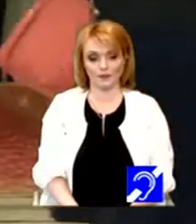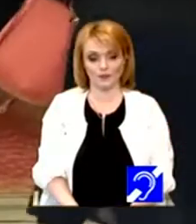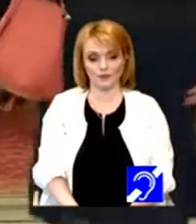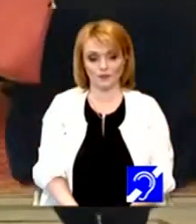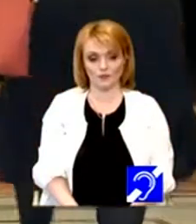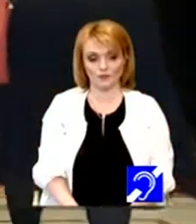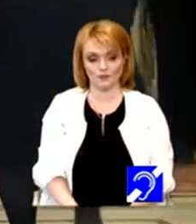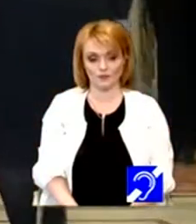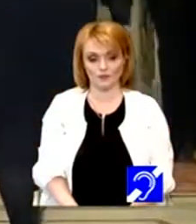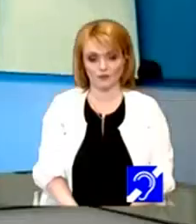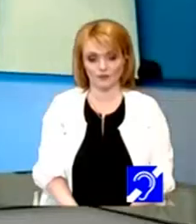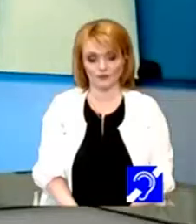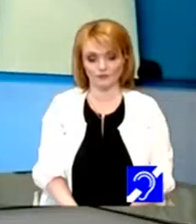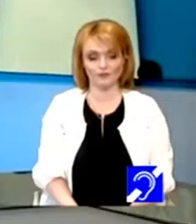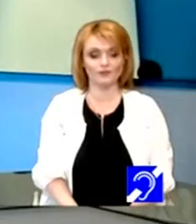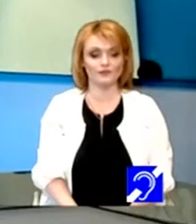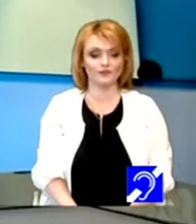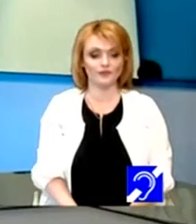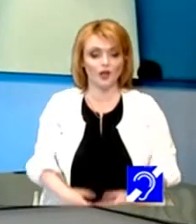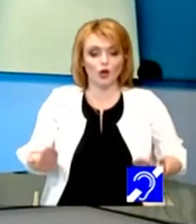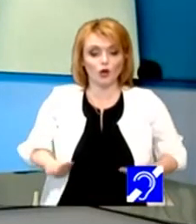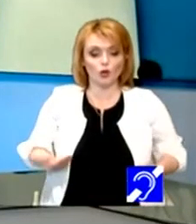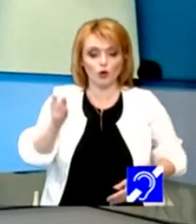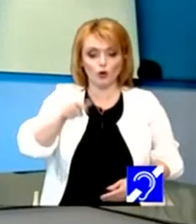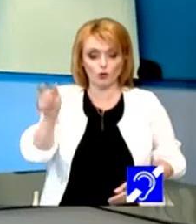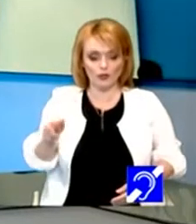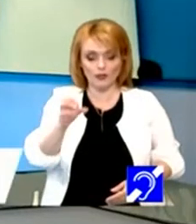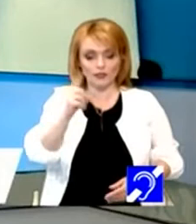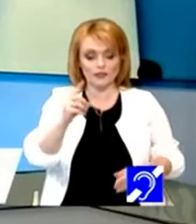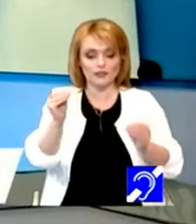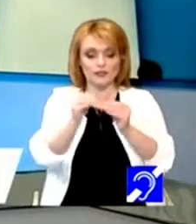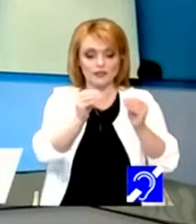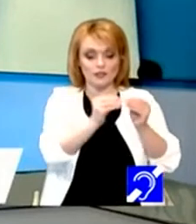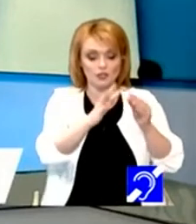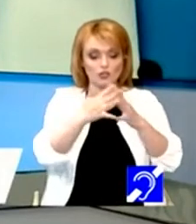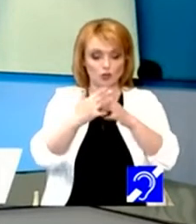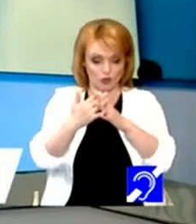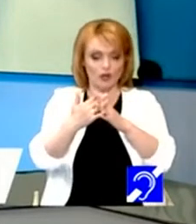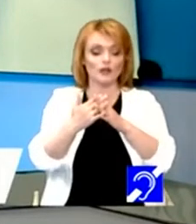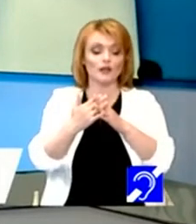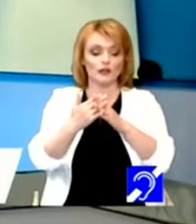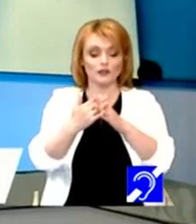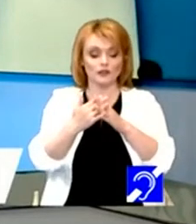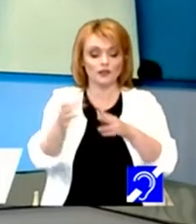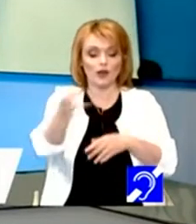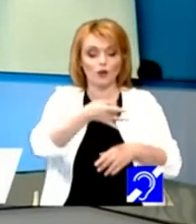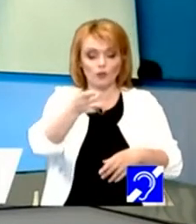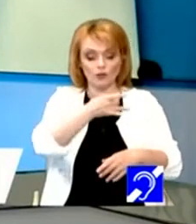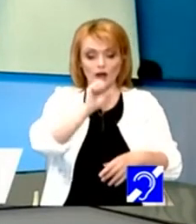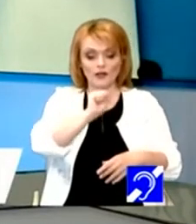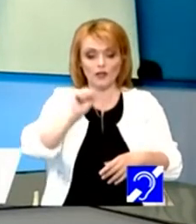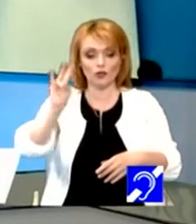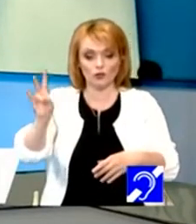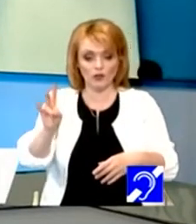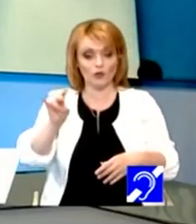Gabi, ne lasă înăuntru? Locuitorii din 10 sate din raionul Anenii Noi vor beneficia de un serviciu modern